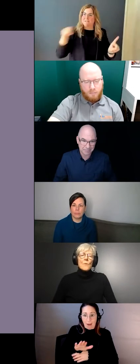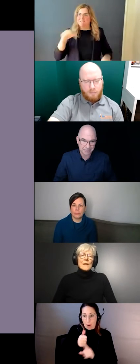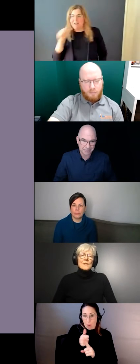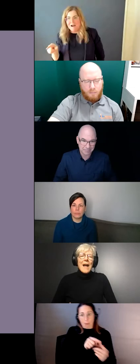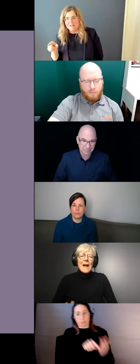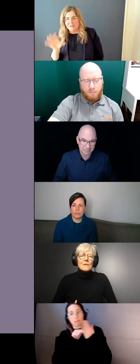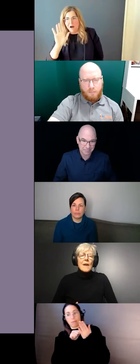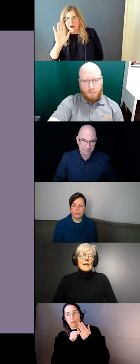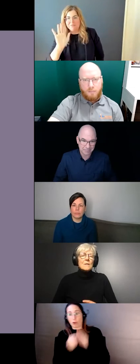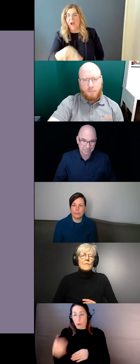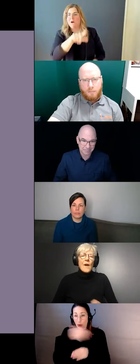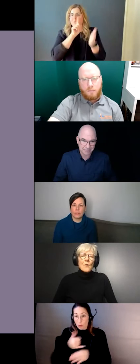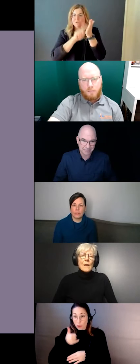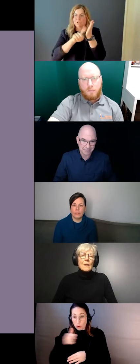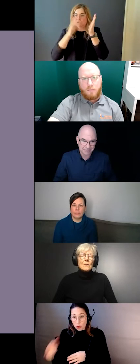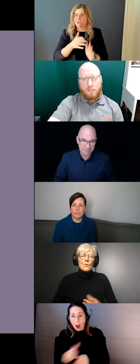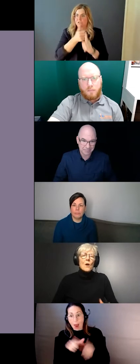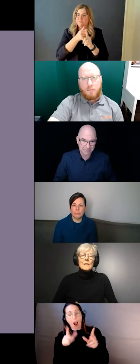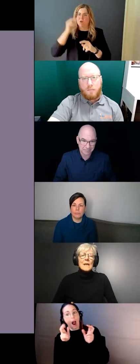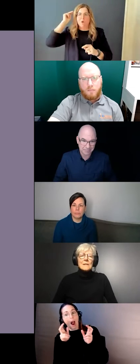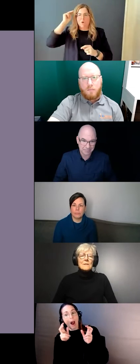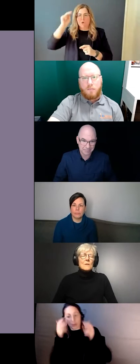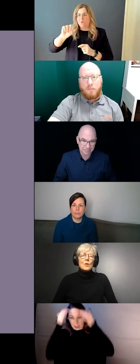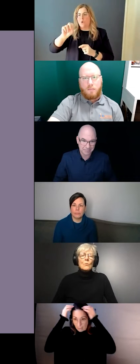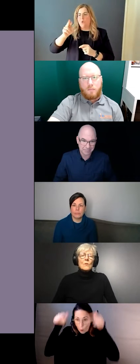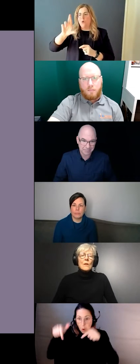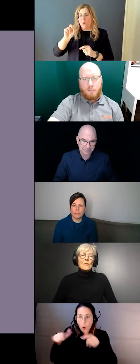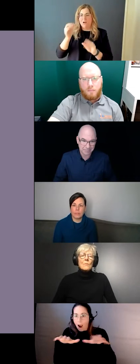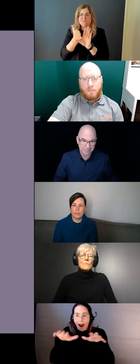leur cerveau est actif et en feu dans les neurones. Et